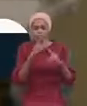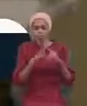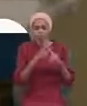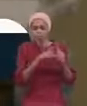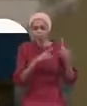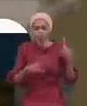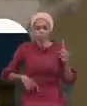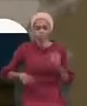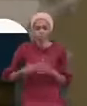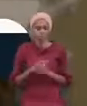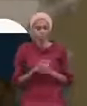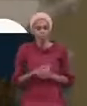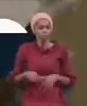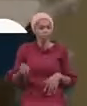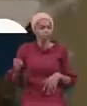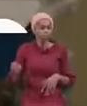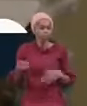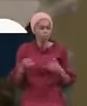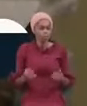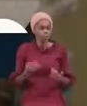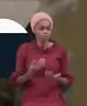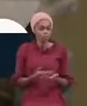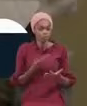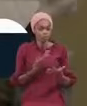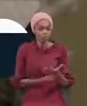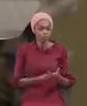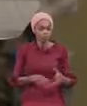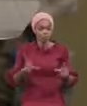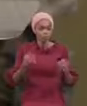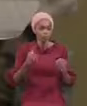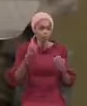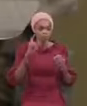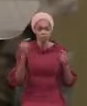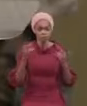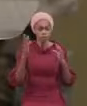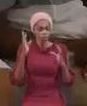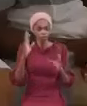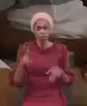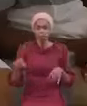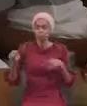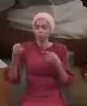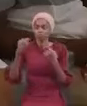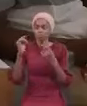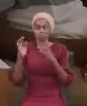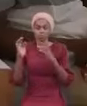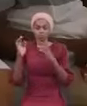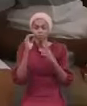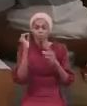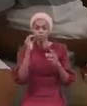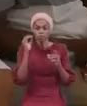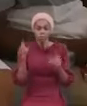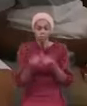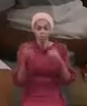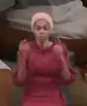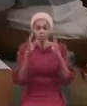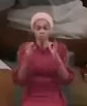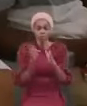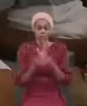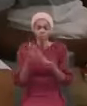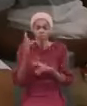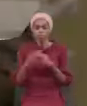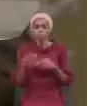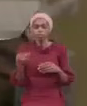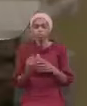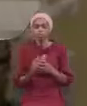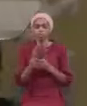purification ce matin aucun pécheur ne va quitter sur lie en tant que pécheur au nom de Jésus une fontaine qui coule Seigneur Jésus